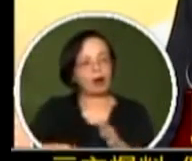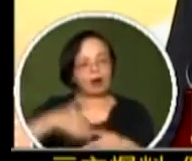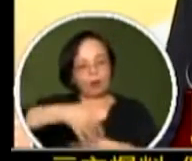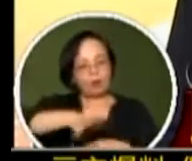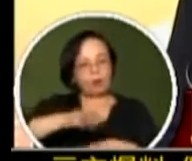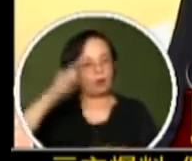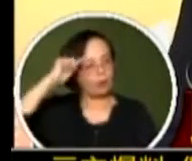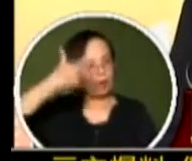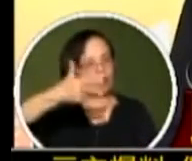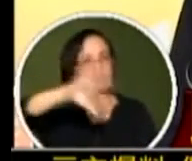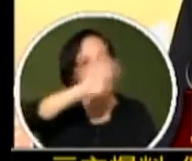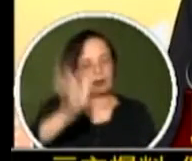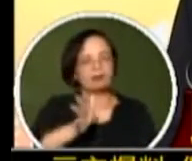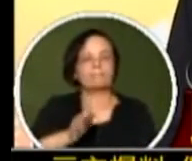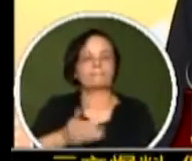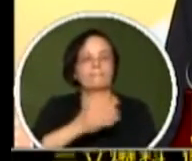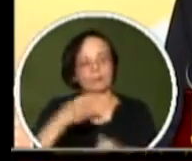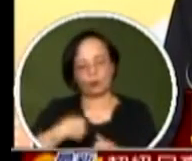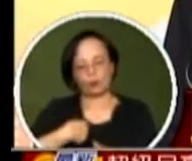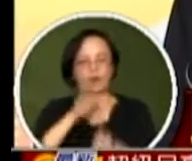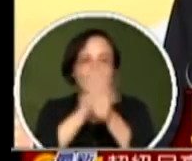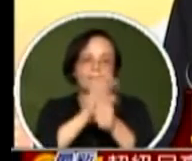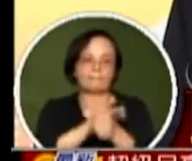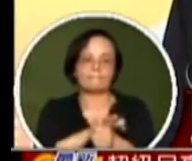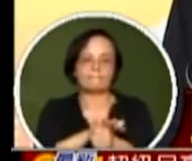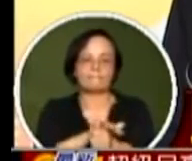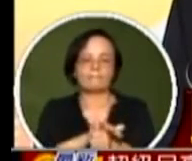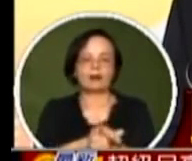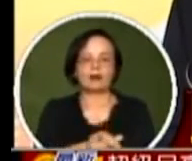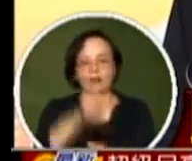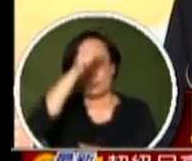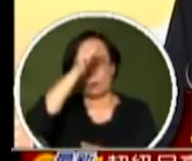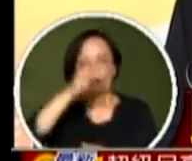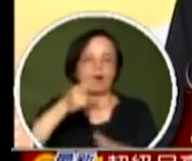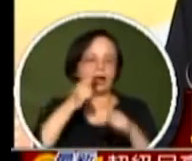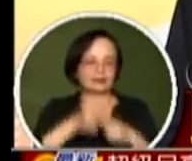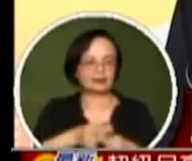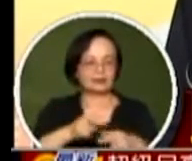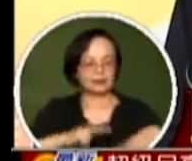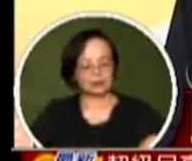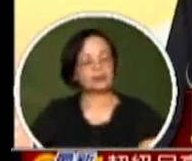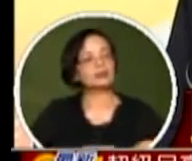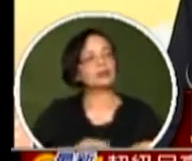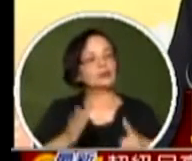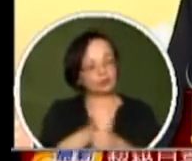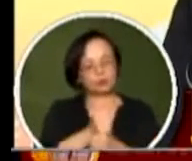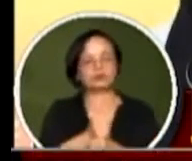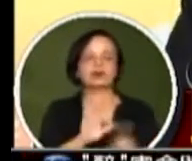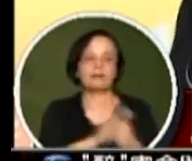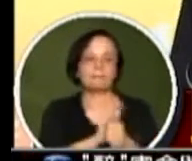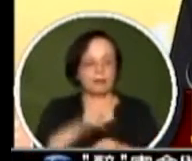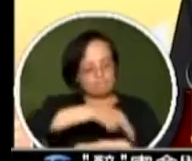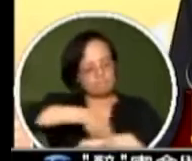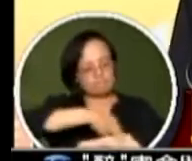替黄信介主席去设计出来吼。所以咱爱这个群众运动，爱经